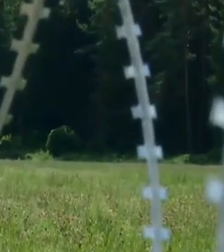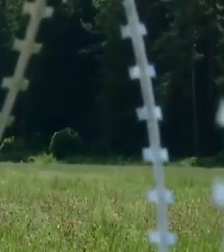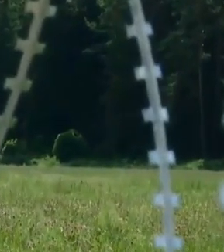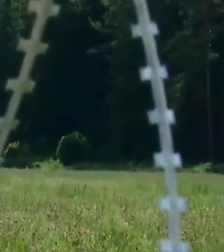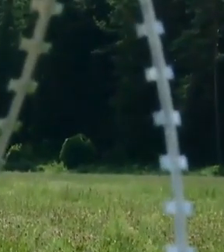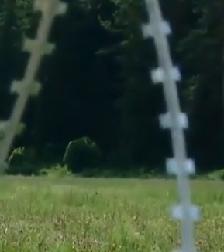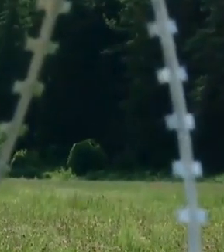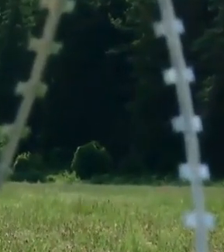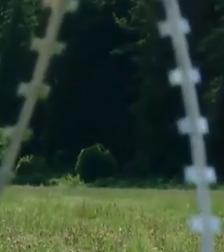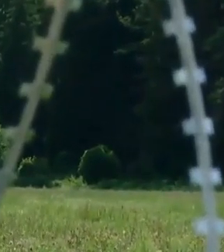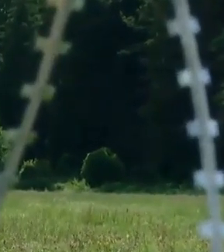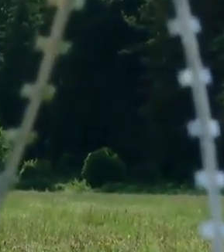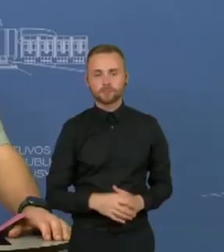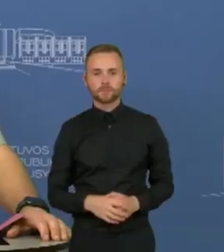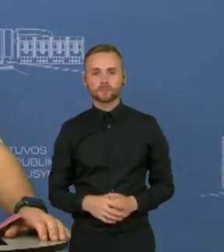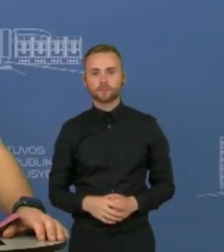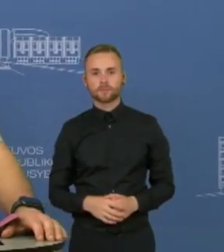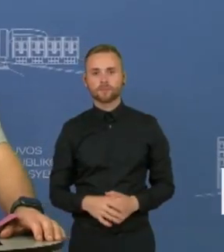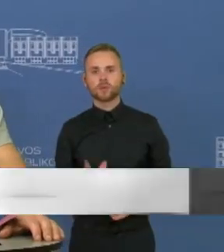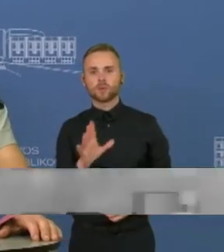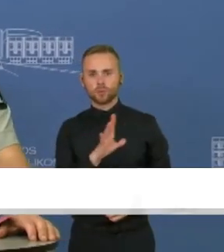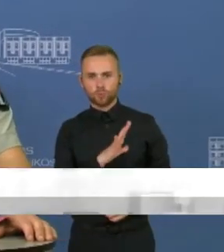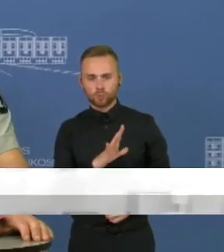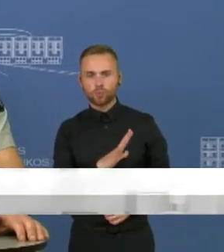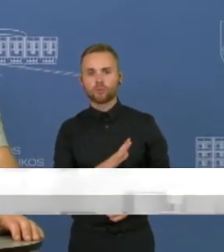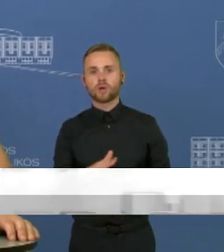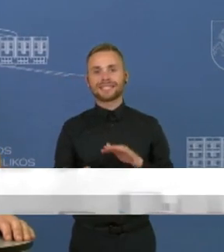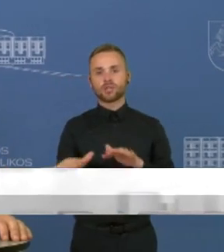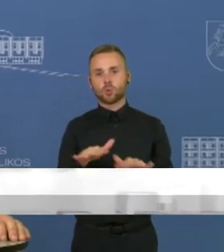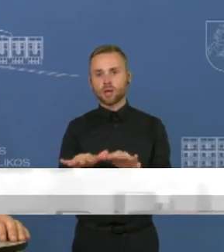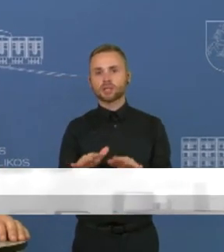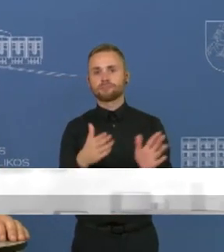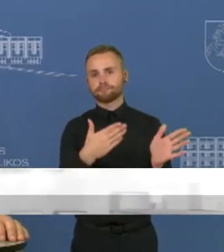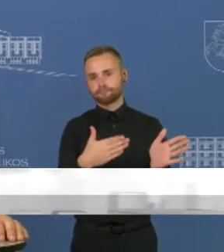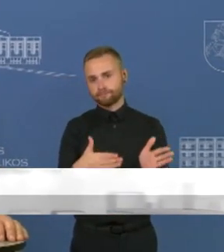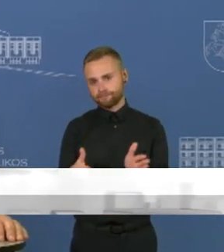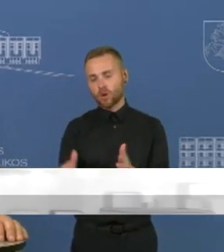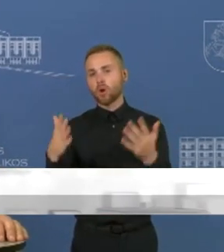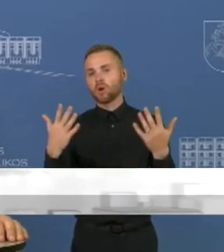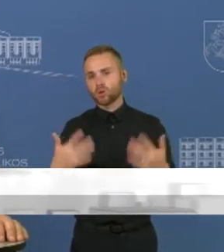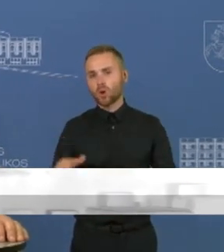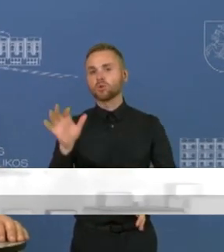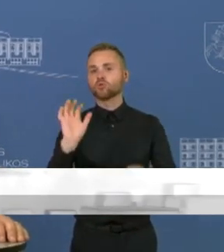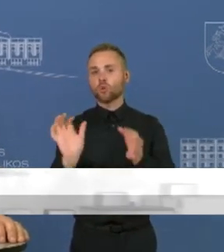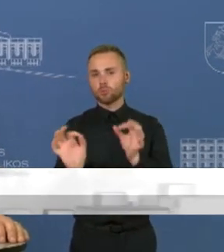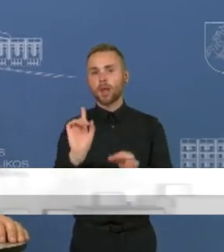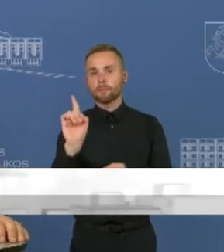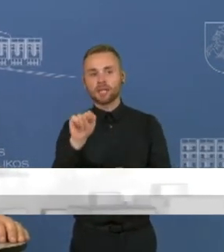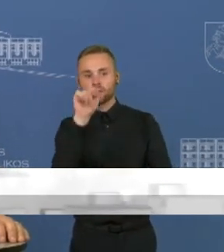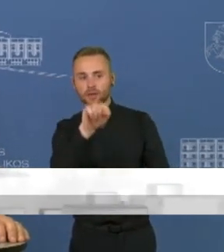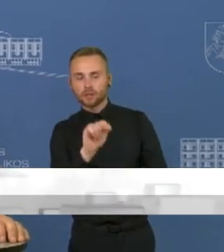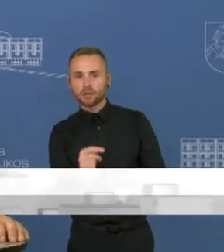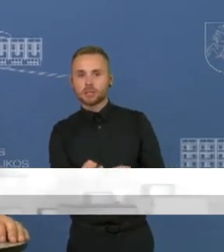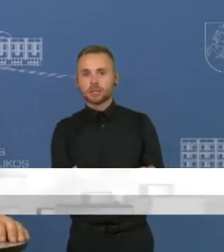Net situacijai stabilizavusis įtampos pasienyje yra. Nemažai atvejų, kai Baltarusijos pasieniečiai sutrukdė